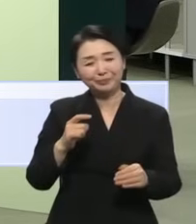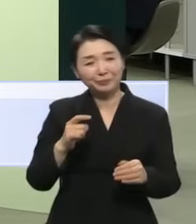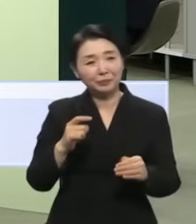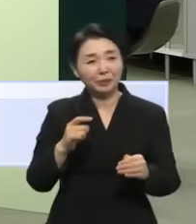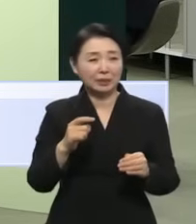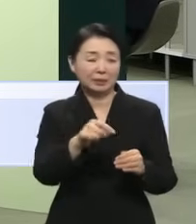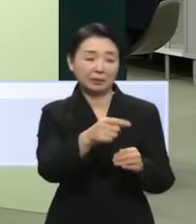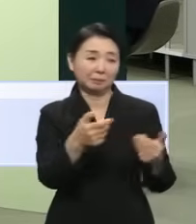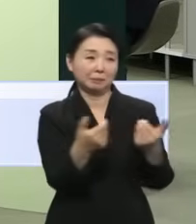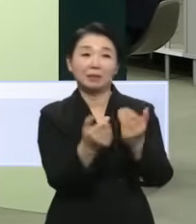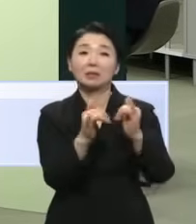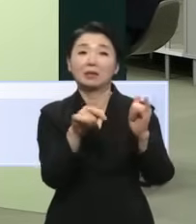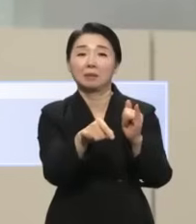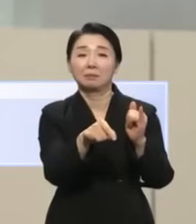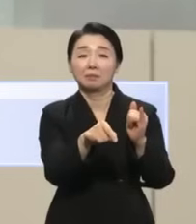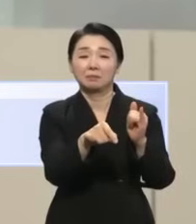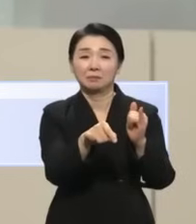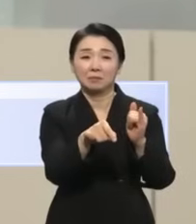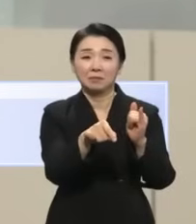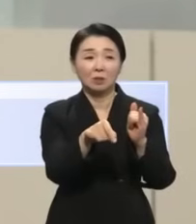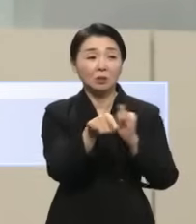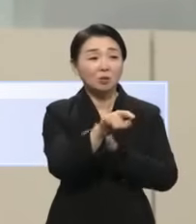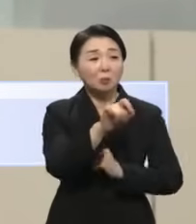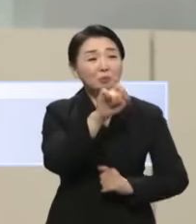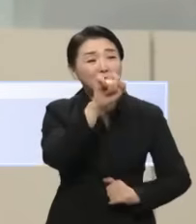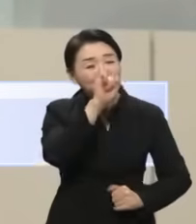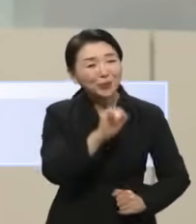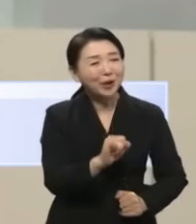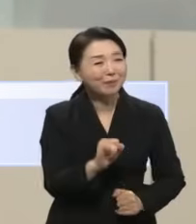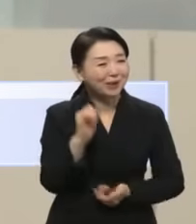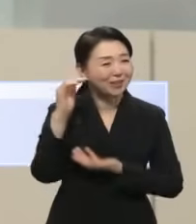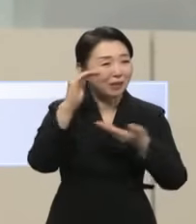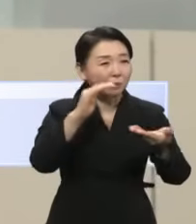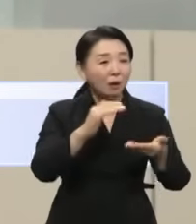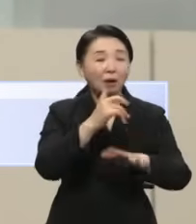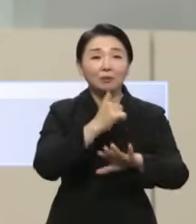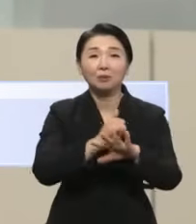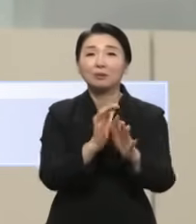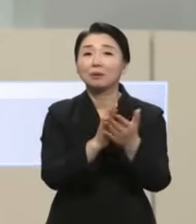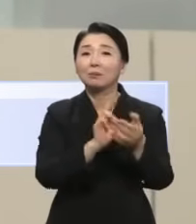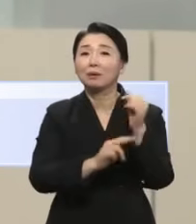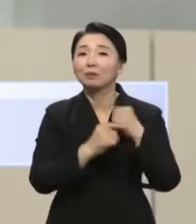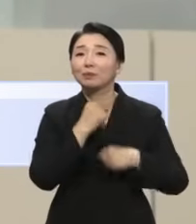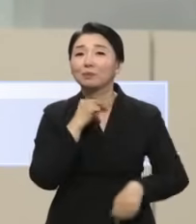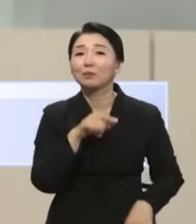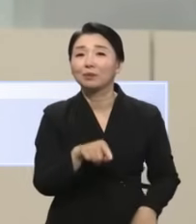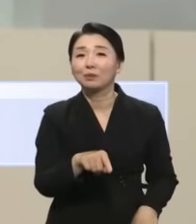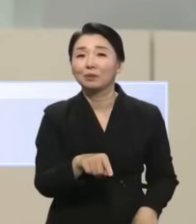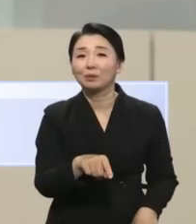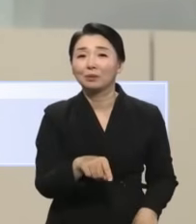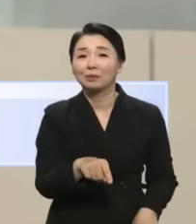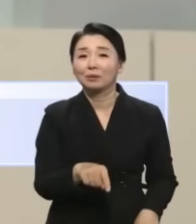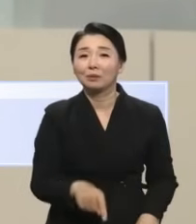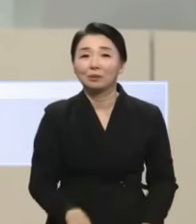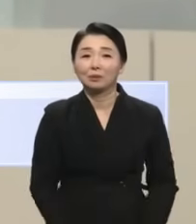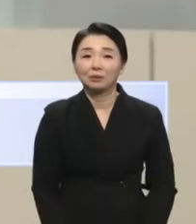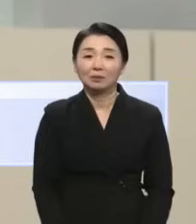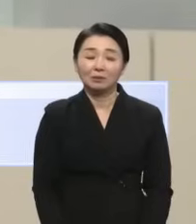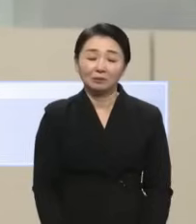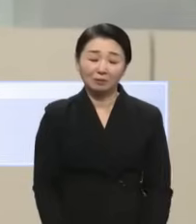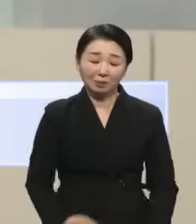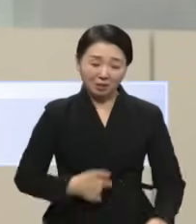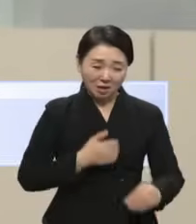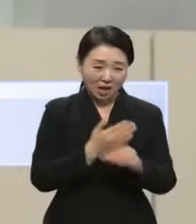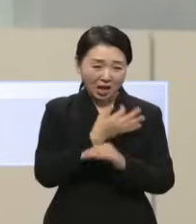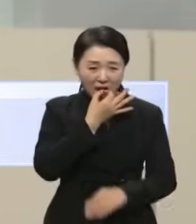그니까 저분들 테 저분들이 좋아할 만한 그런 얘기를 해서 책을 팔고 싶은 거예요음 전 그런 좀 정말 이기적인 속내까지